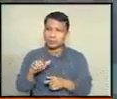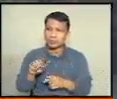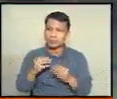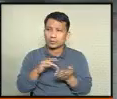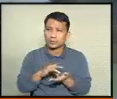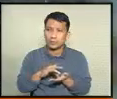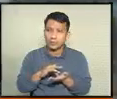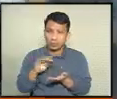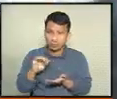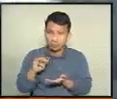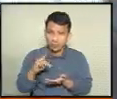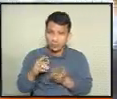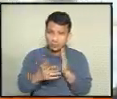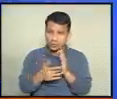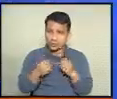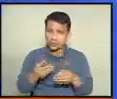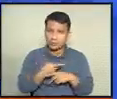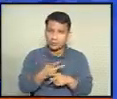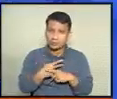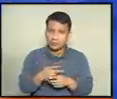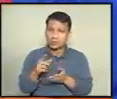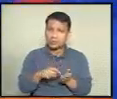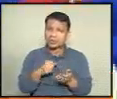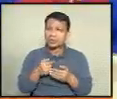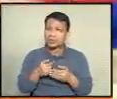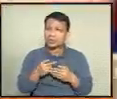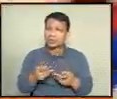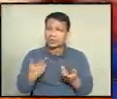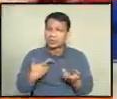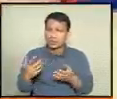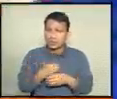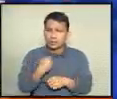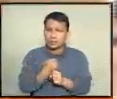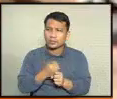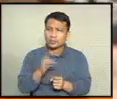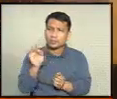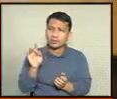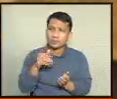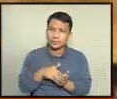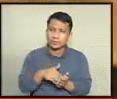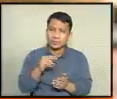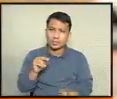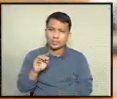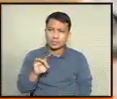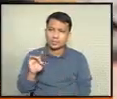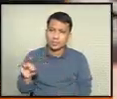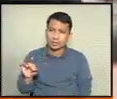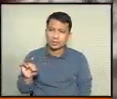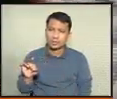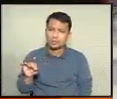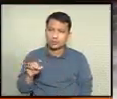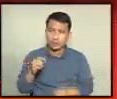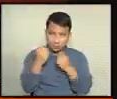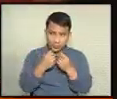na Medtex para damin ang produksyon nito. Sa ngayon ay nakakagawa sila ng 80,000 na N88